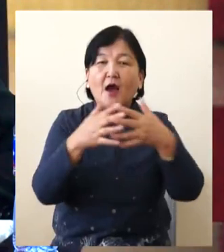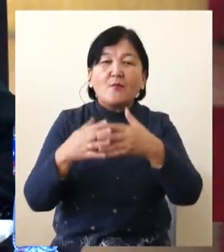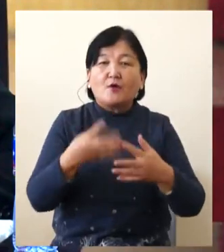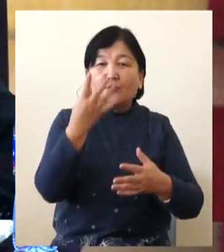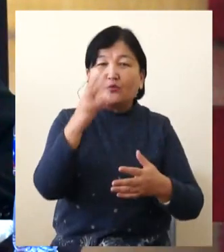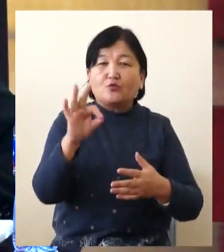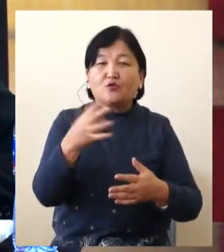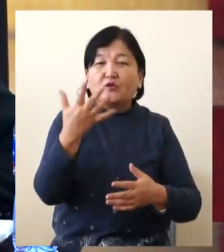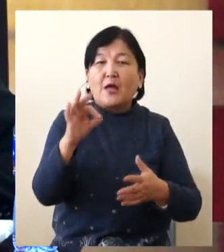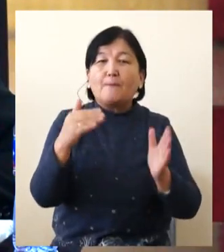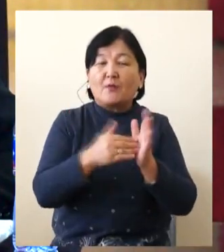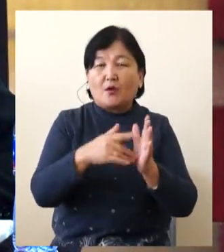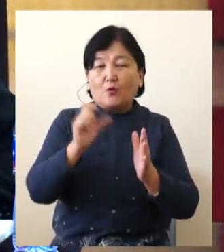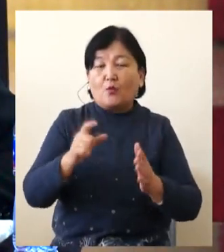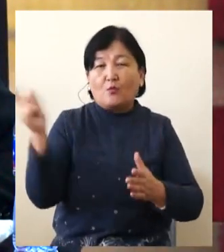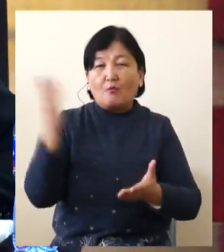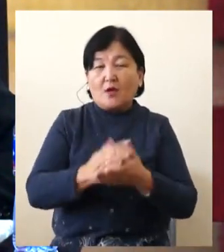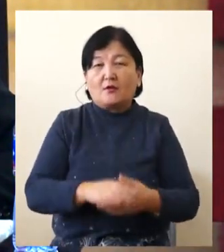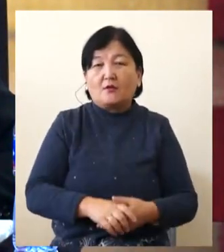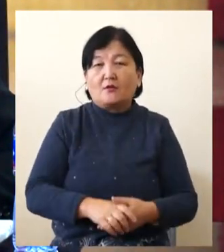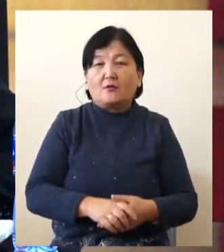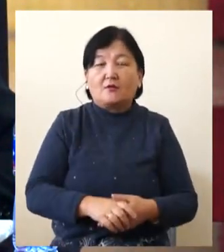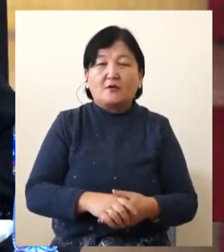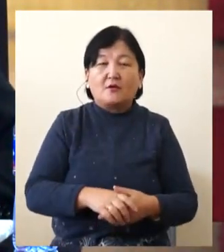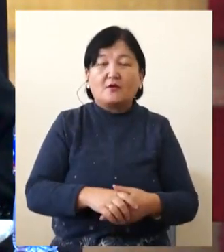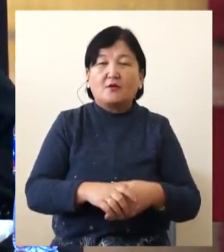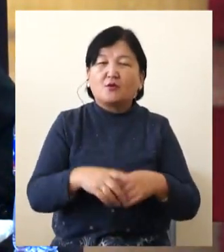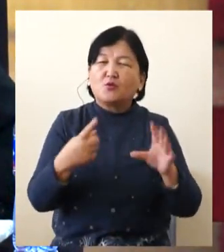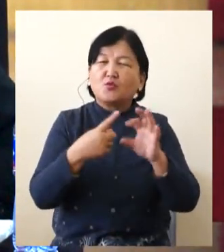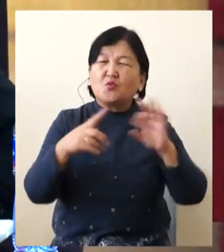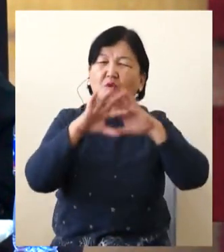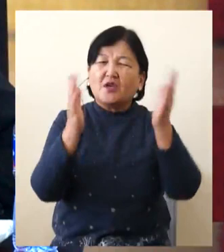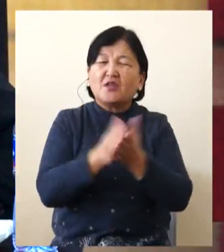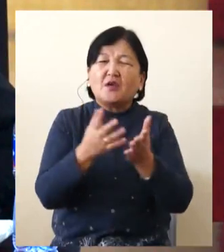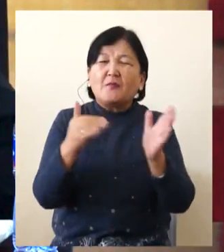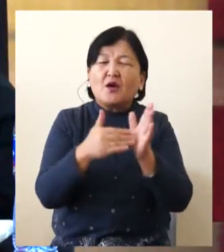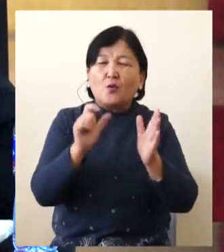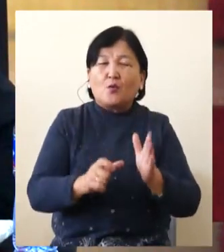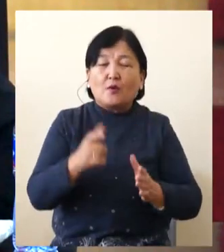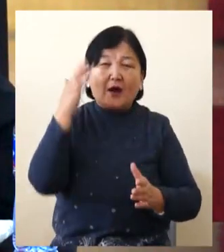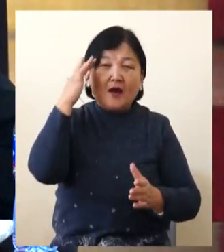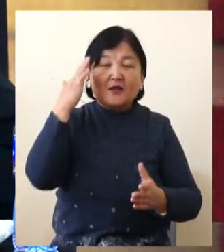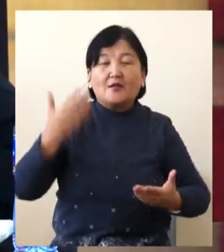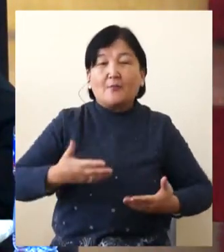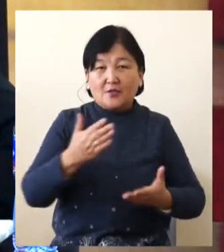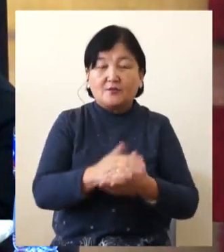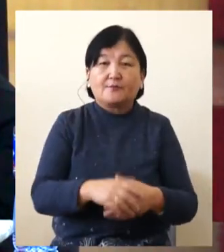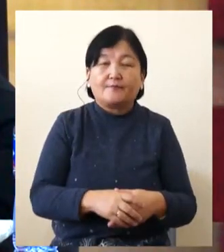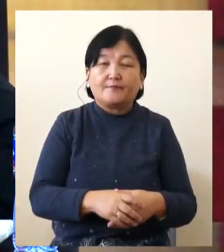Америкт өштэй байраа бай, мянгаар. Тэгээ 100 хэдэн мянгаараа гадаад сууж. Тэр нь ганцхан ноцтой юм